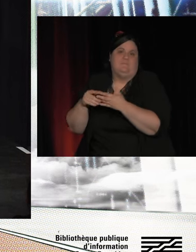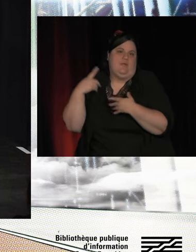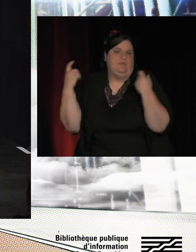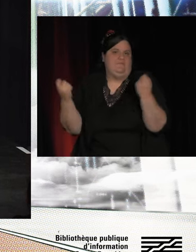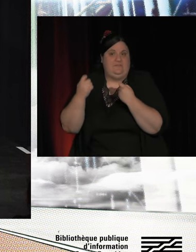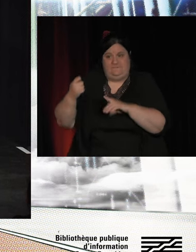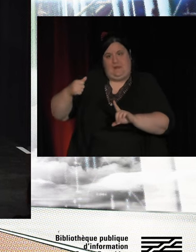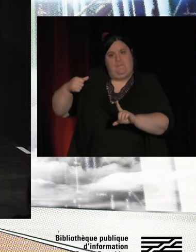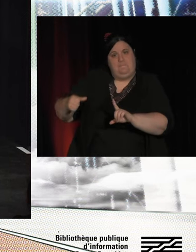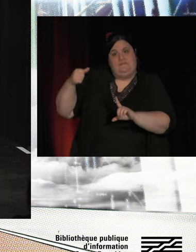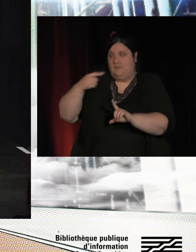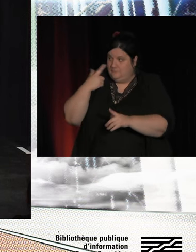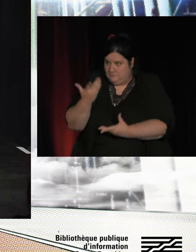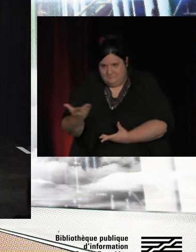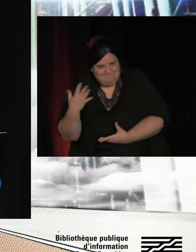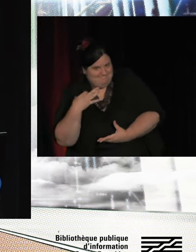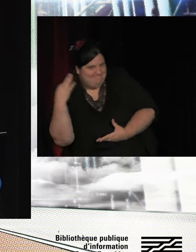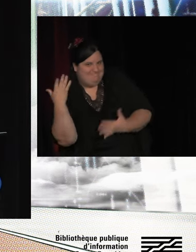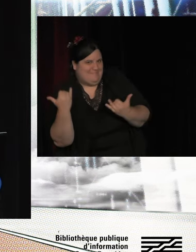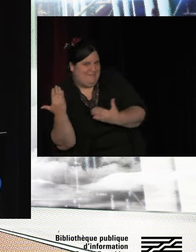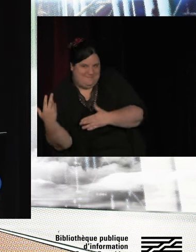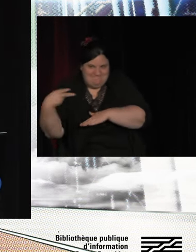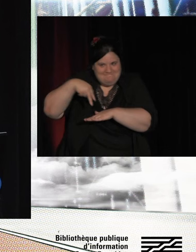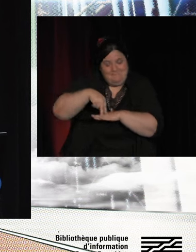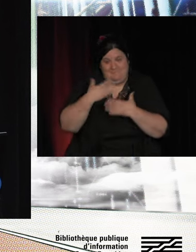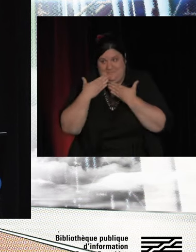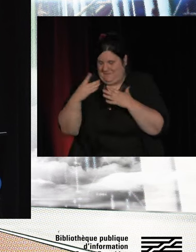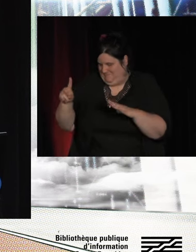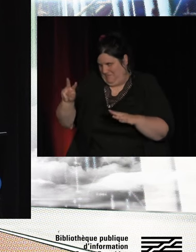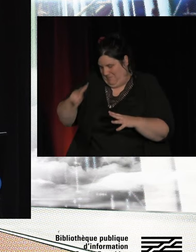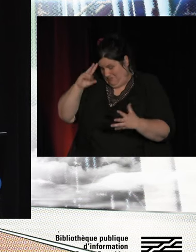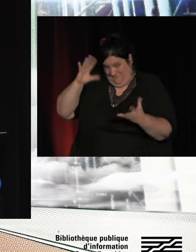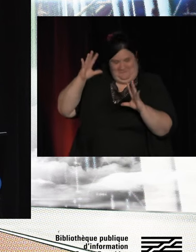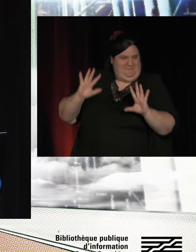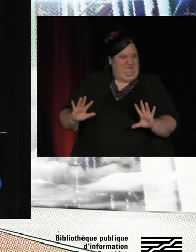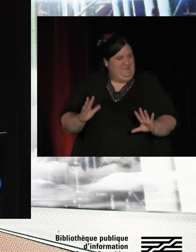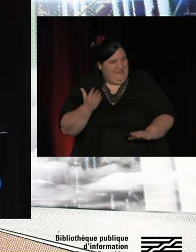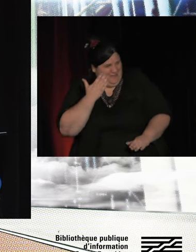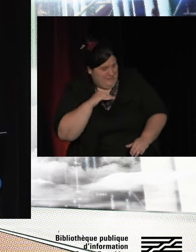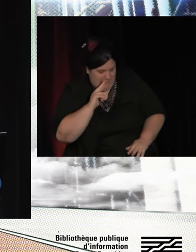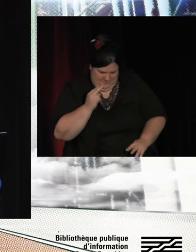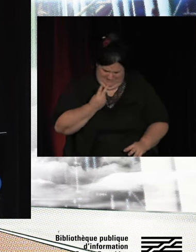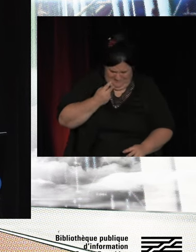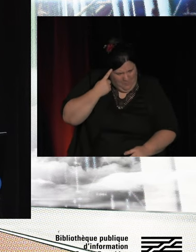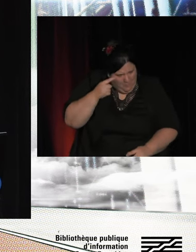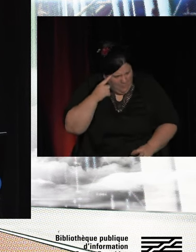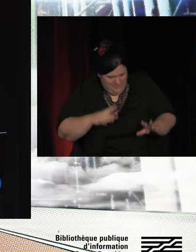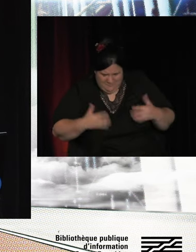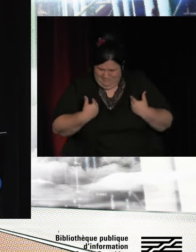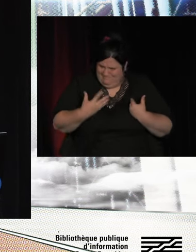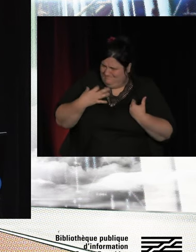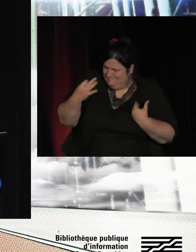Start pour m'avoir demandé d'être là ce soir. C'est complètement fou, vraiment, toute l'après-midi, je me suis dit, mais qu'est-ce que je fous là ?